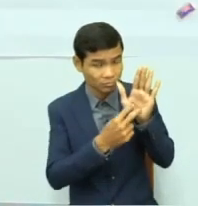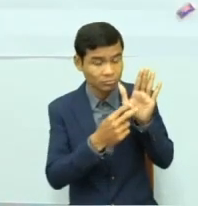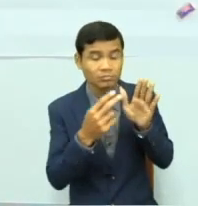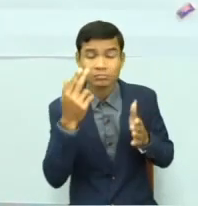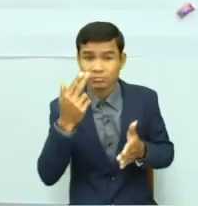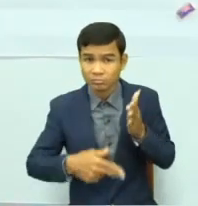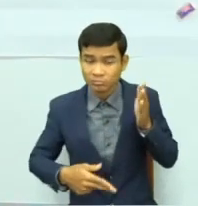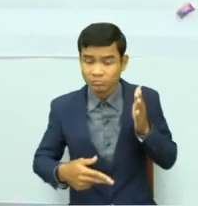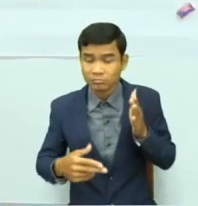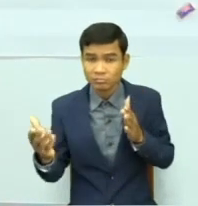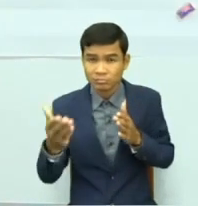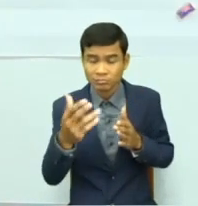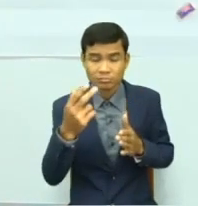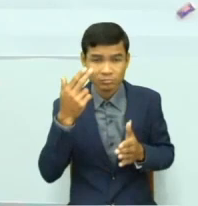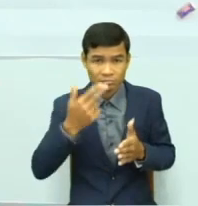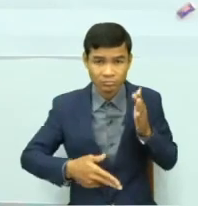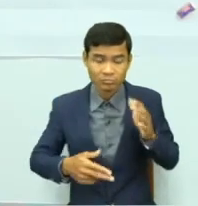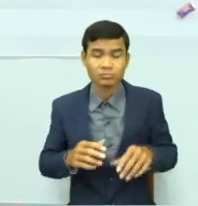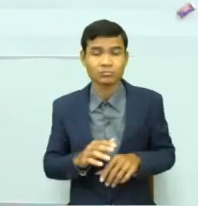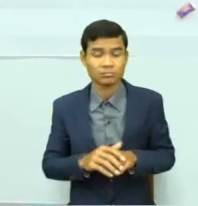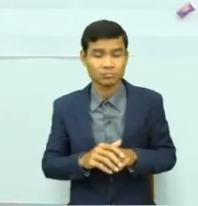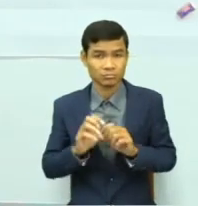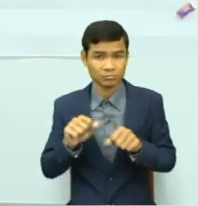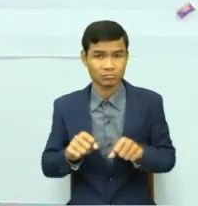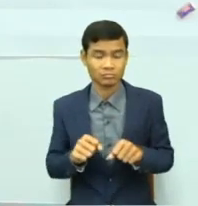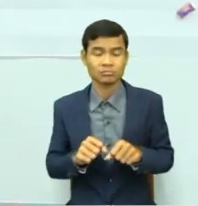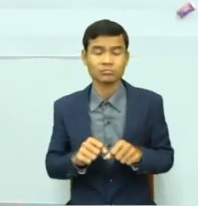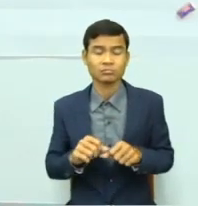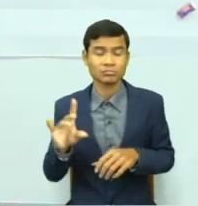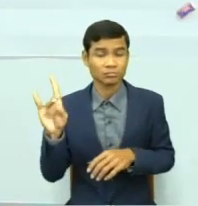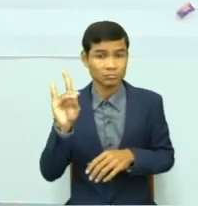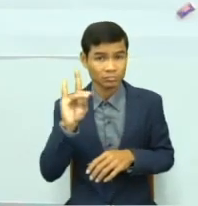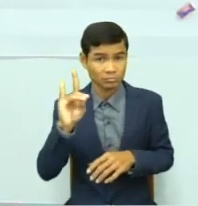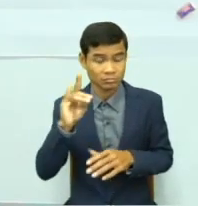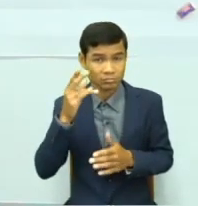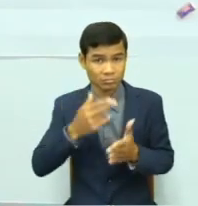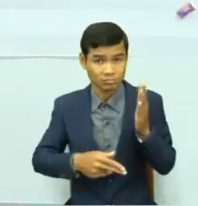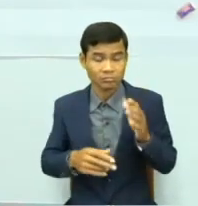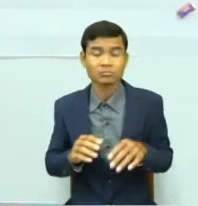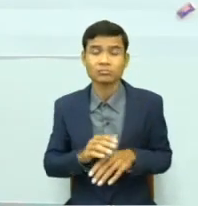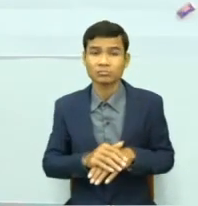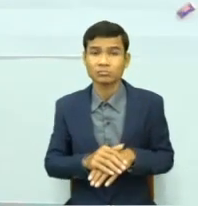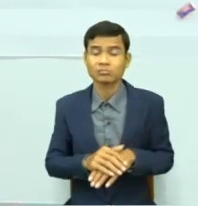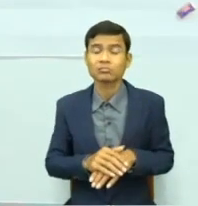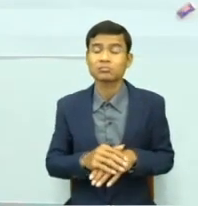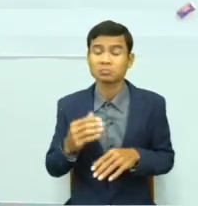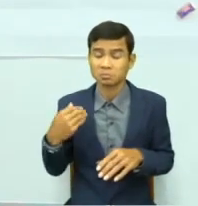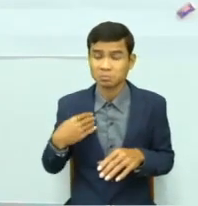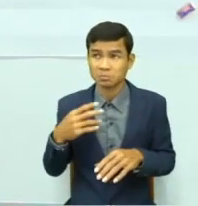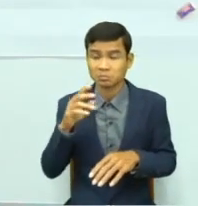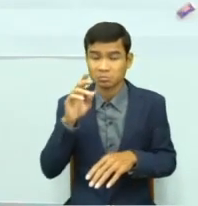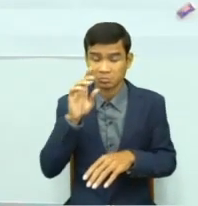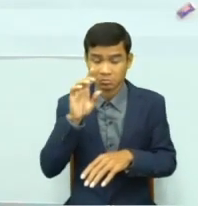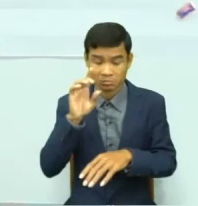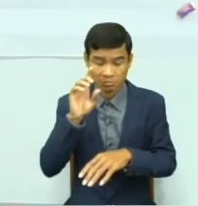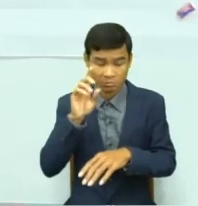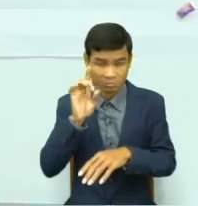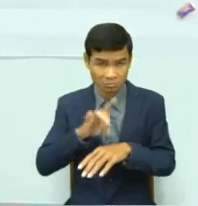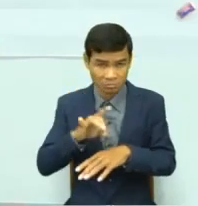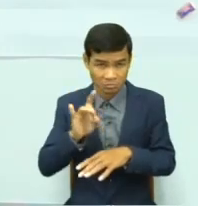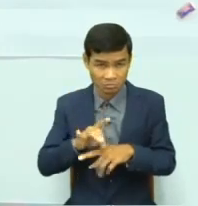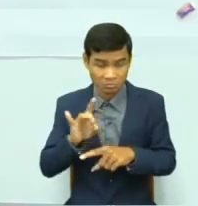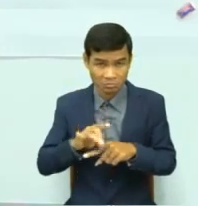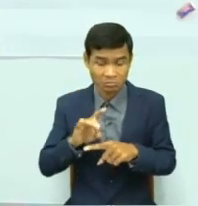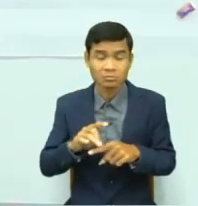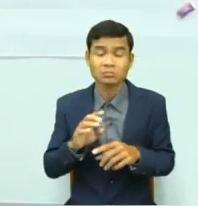tới con chà chà chỉ sát sát ấy con chà sát priệp chà lấy con mơ mơ ta priệp